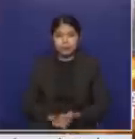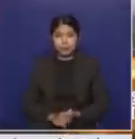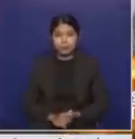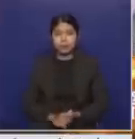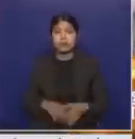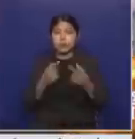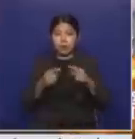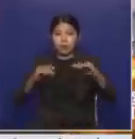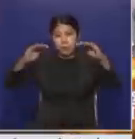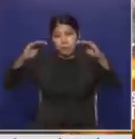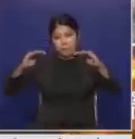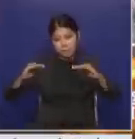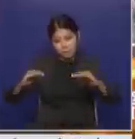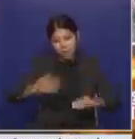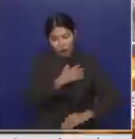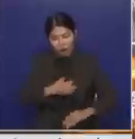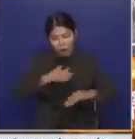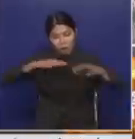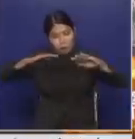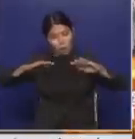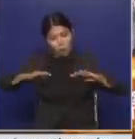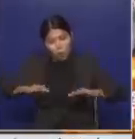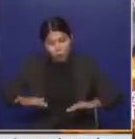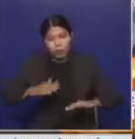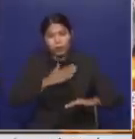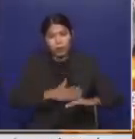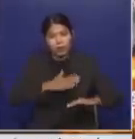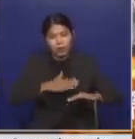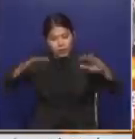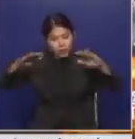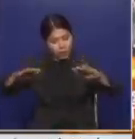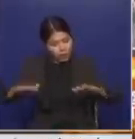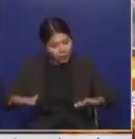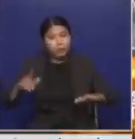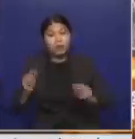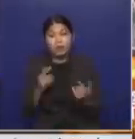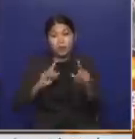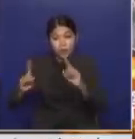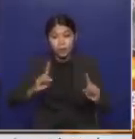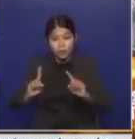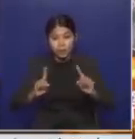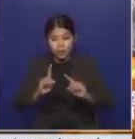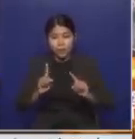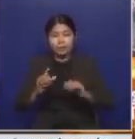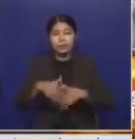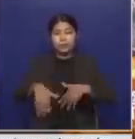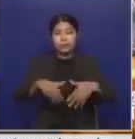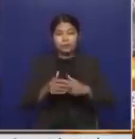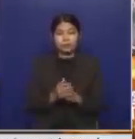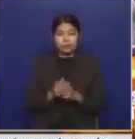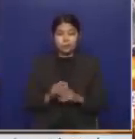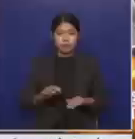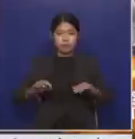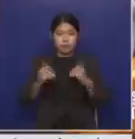ก็กลับโพนกันลงมาในเมื่อประชาชนหวังพึ่งให้รัฐบาลนี้สร้างพื้นที่ปลอดภัยไม่